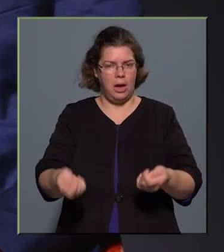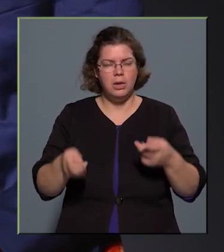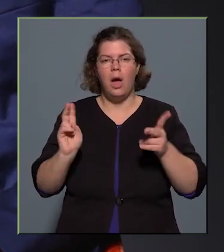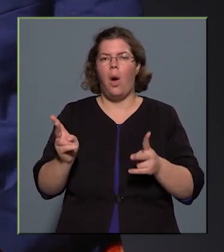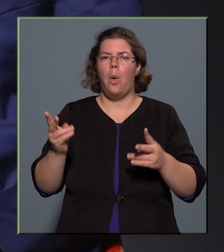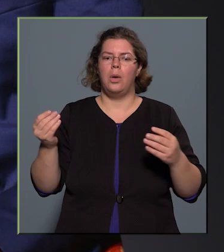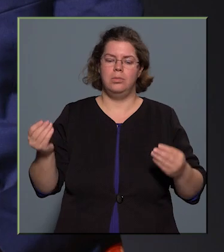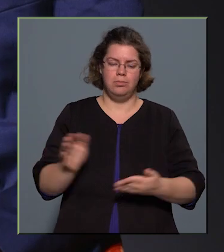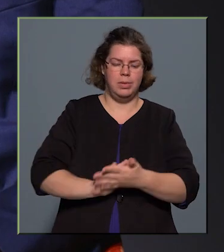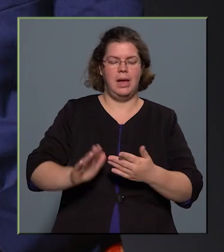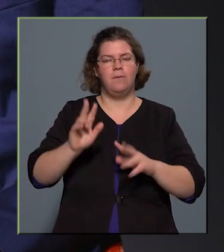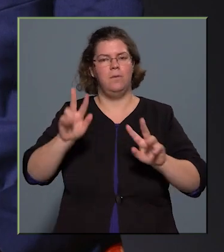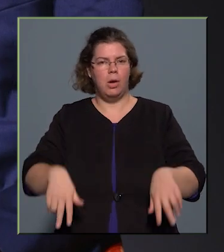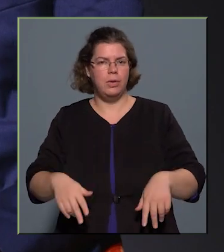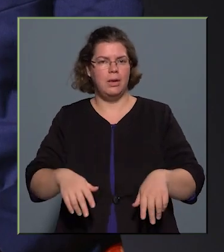milyen valószínű